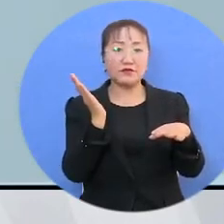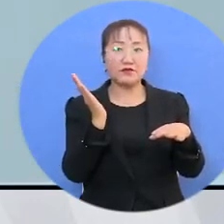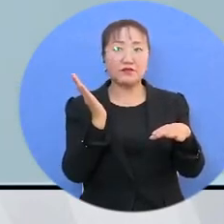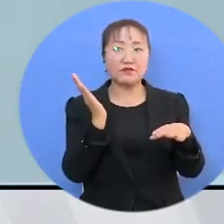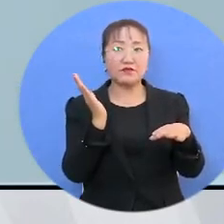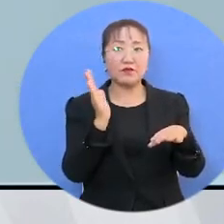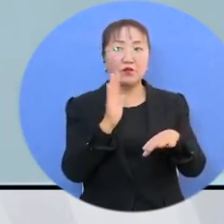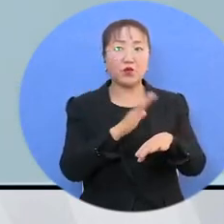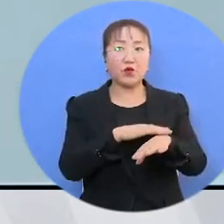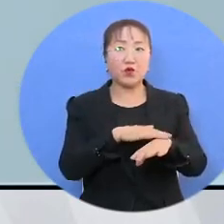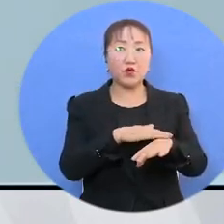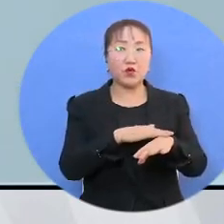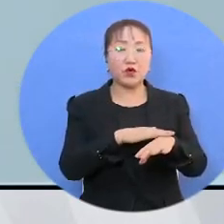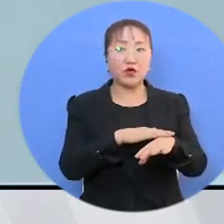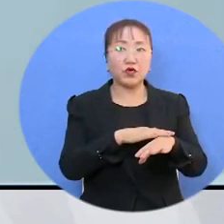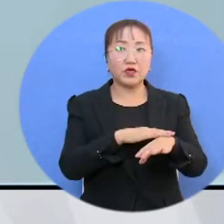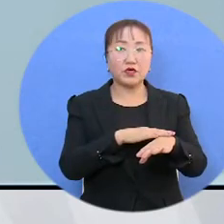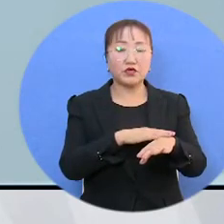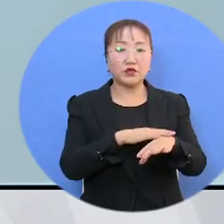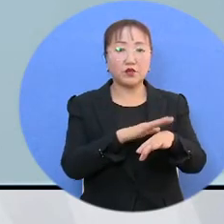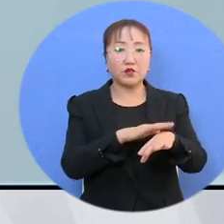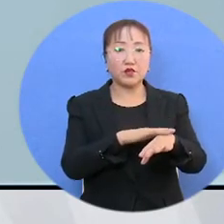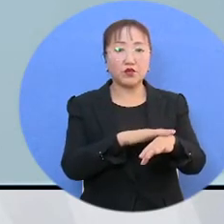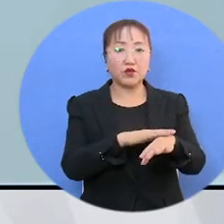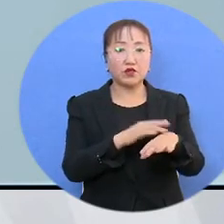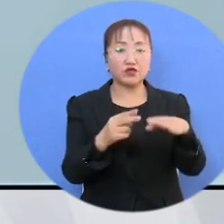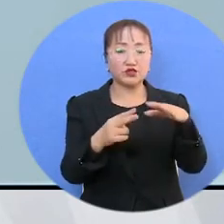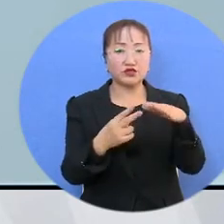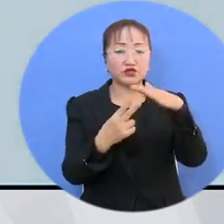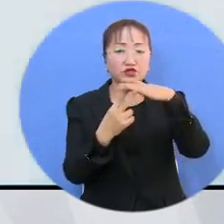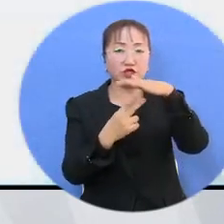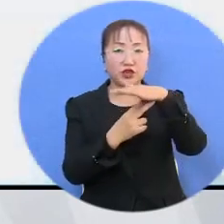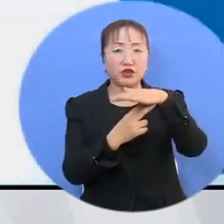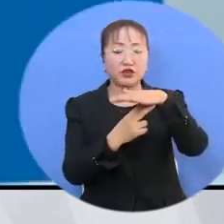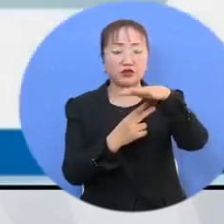За бугыг ширээн дээр бүтэн байрлуулна. За дахин нэг харцгаая.